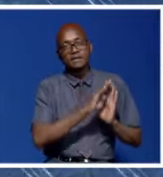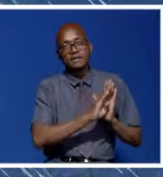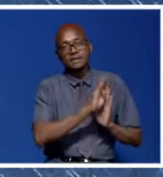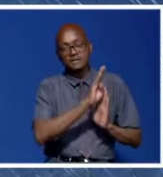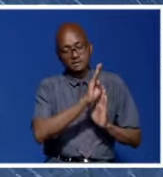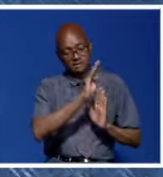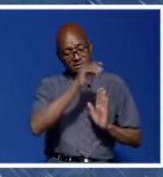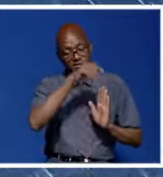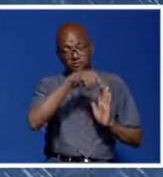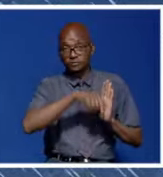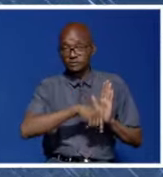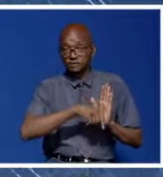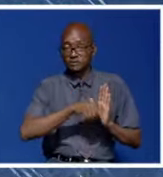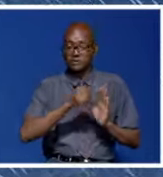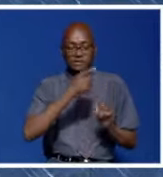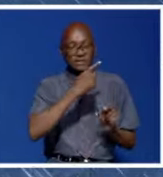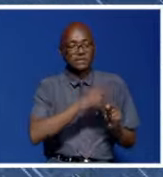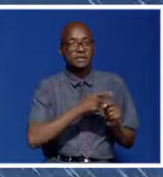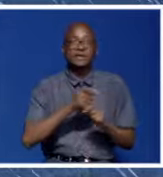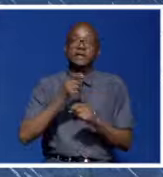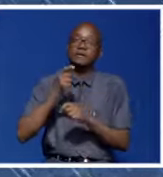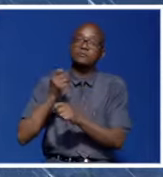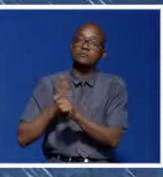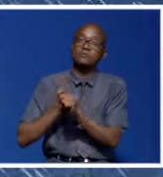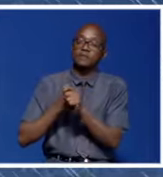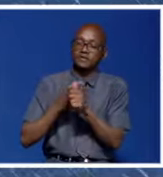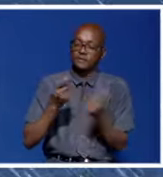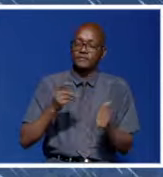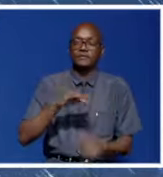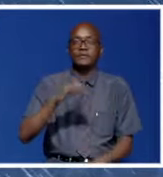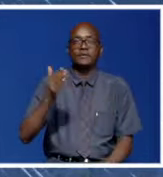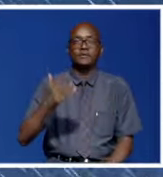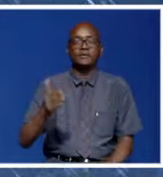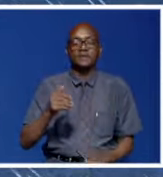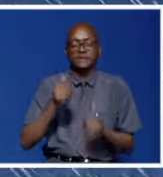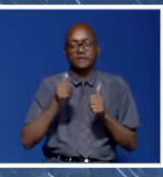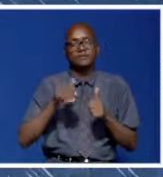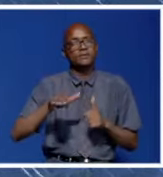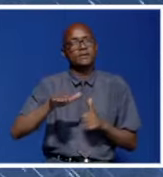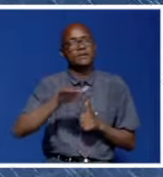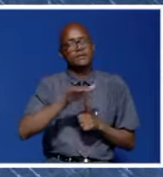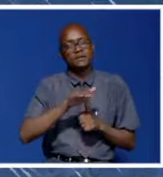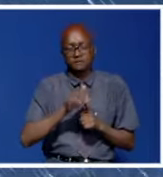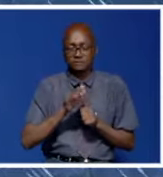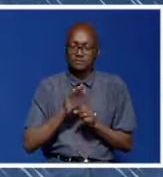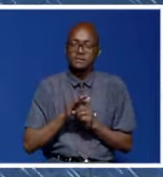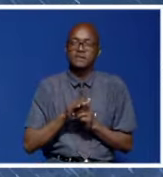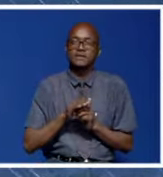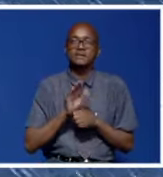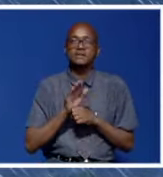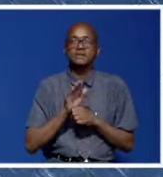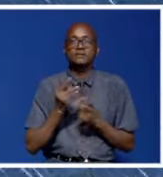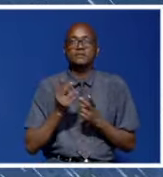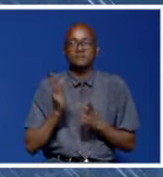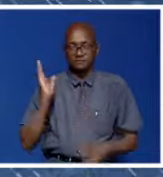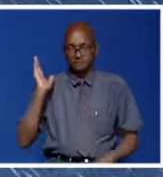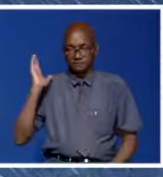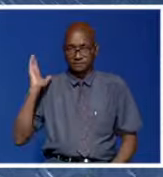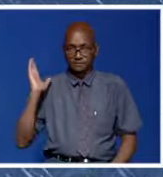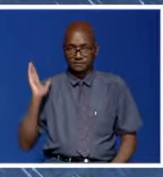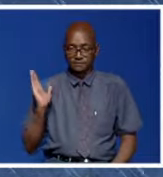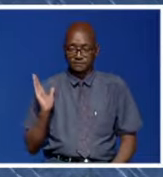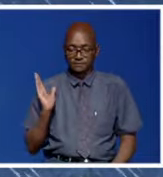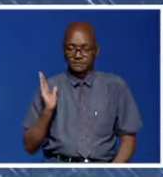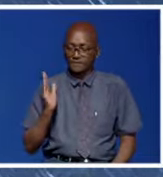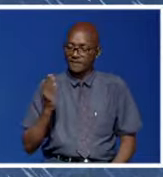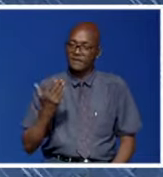pamoja na Mtwara, bila kusahau katika mkoa wa Morogoro. Hali hiyo pia ikitarajiwa katika maeneo mengi ya nchi ikiwemo katika mikoa enda za juu kaskazini mashariki, lakini